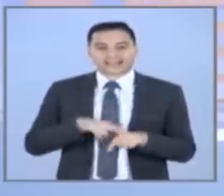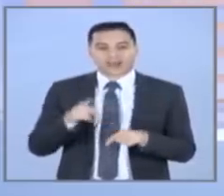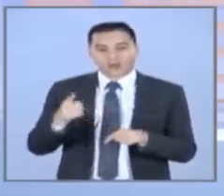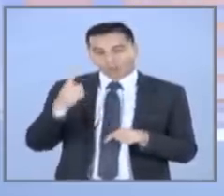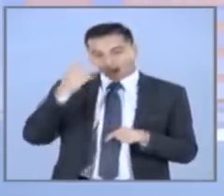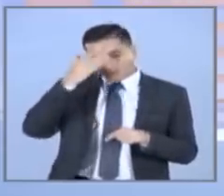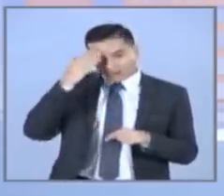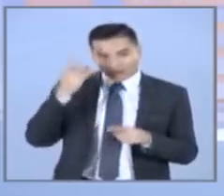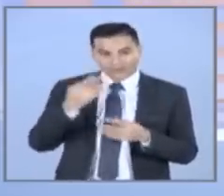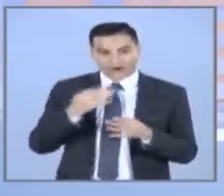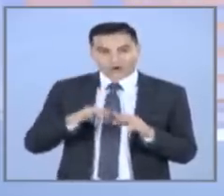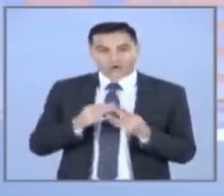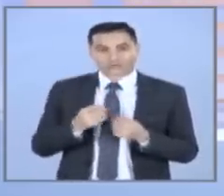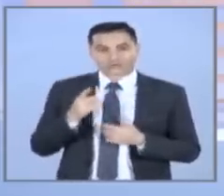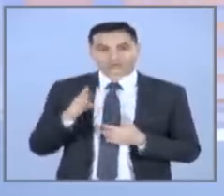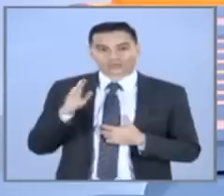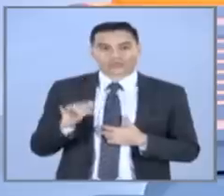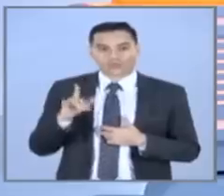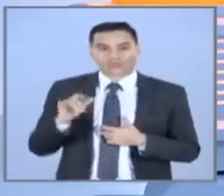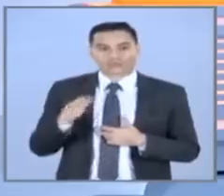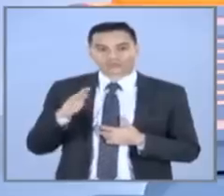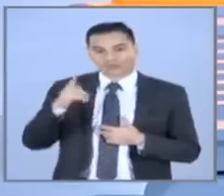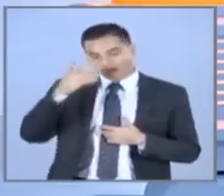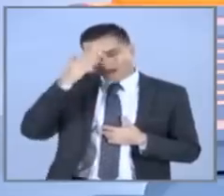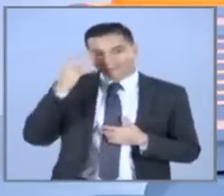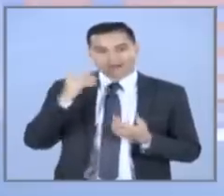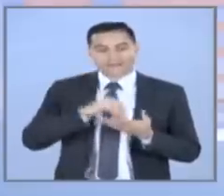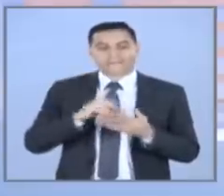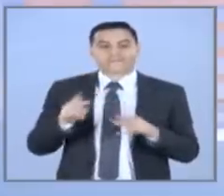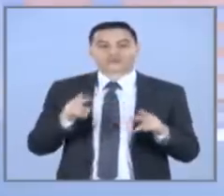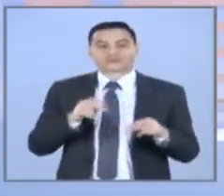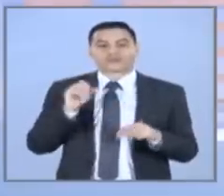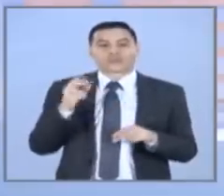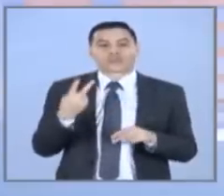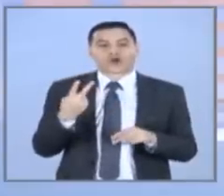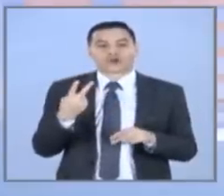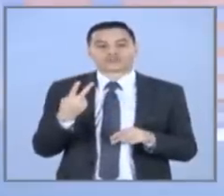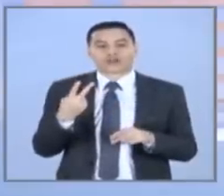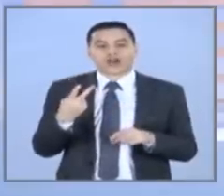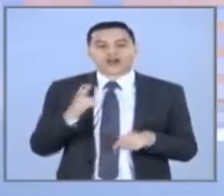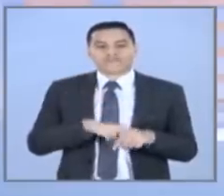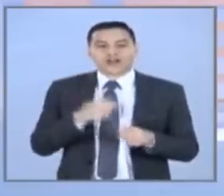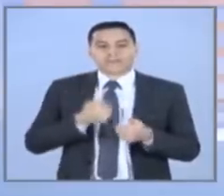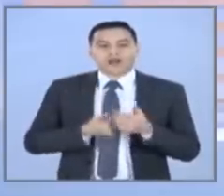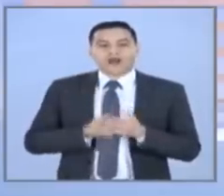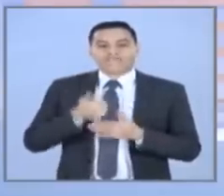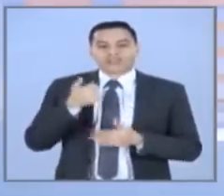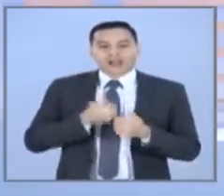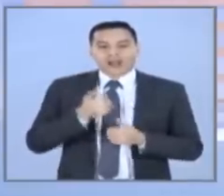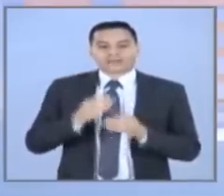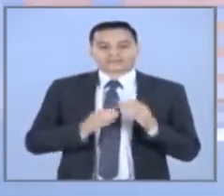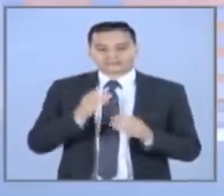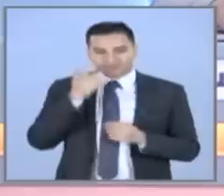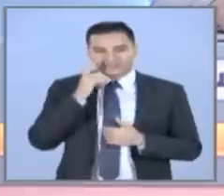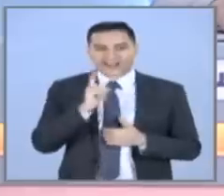عنده خبرة من العيلة دي هو كرولوس. شارك في الموسم الـ 12 ولعب على لقب أفضل